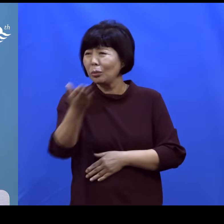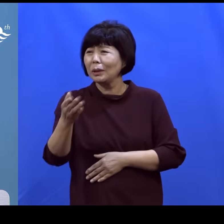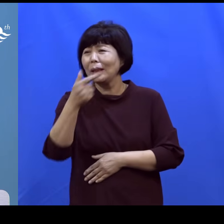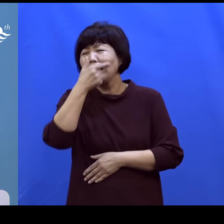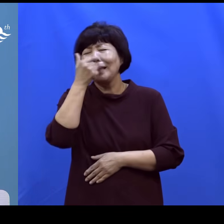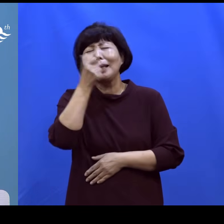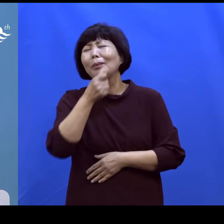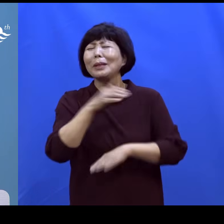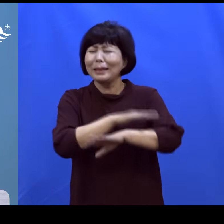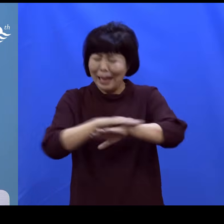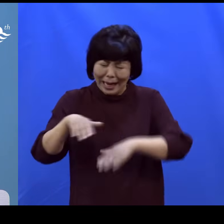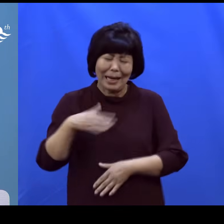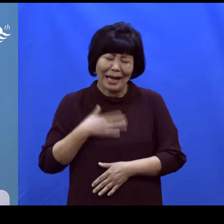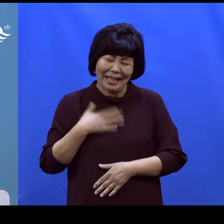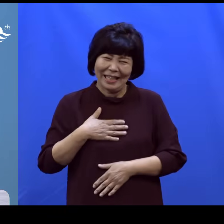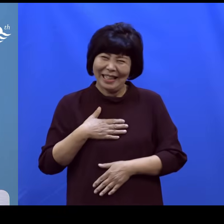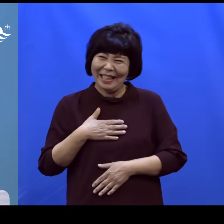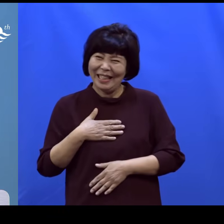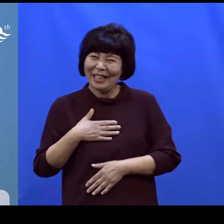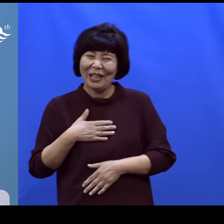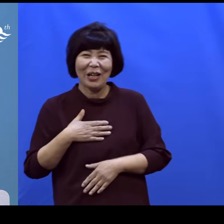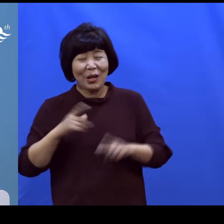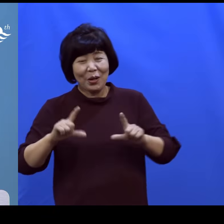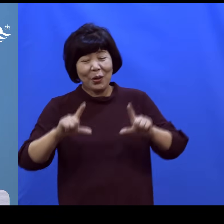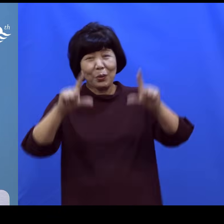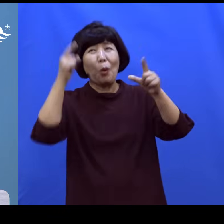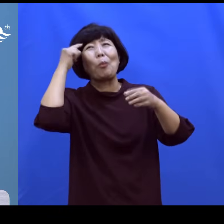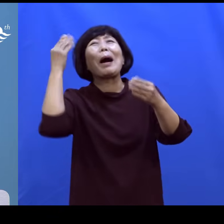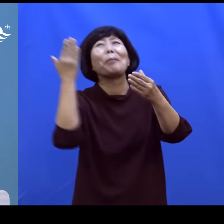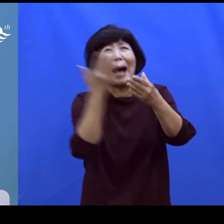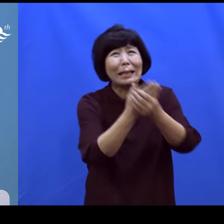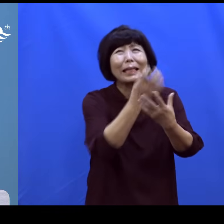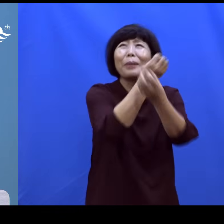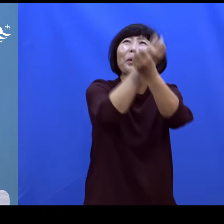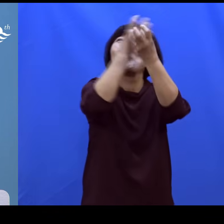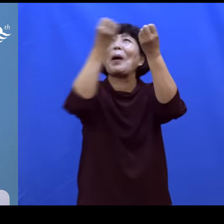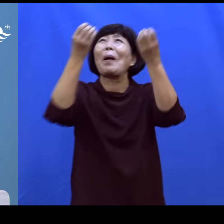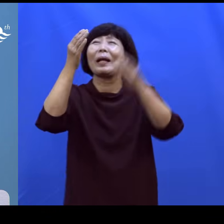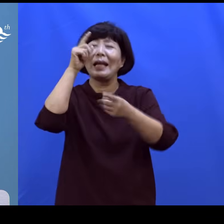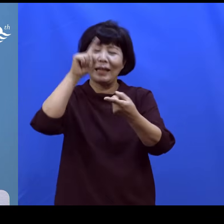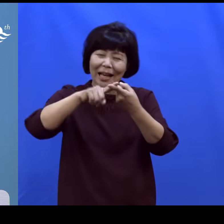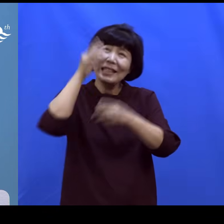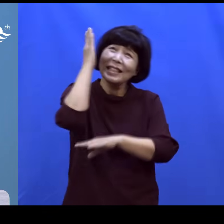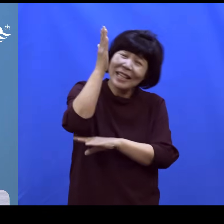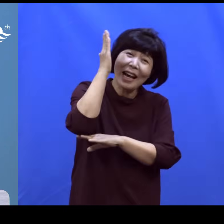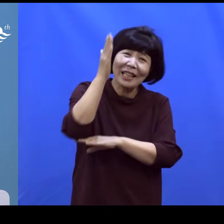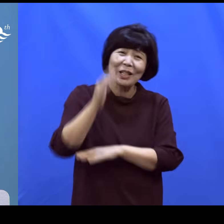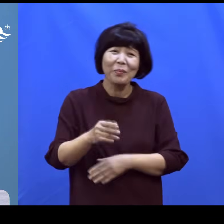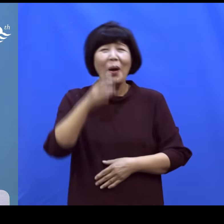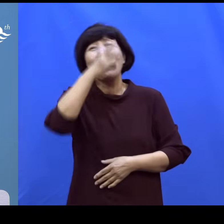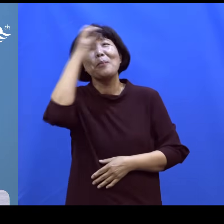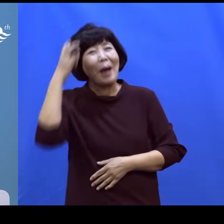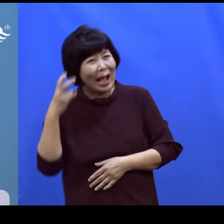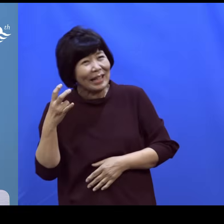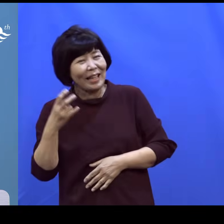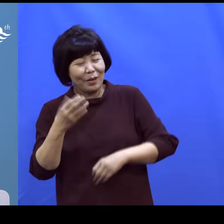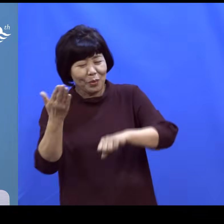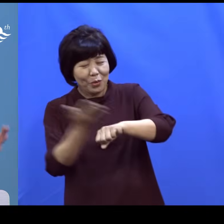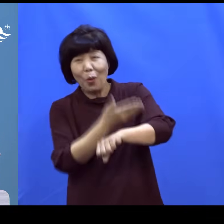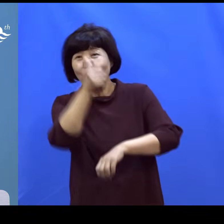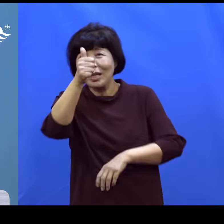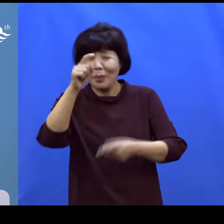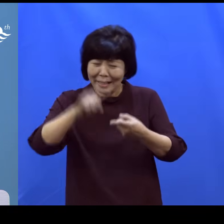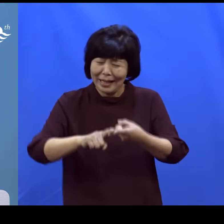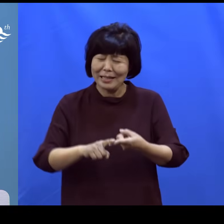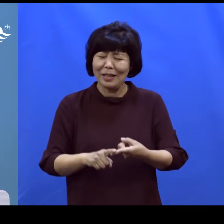뭐 동방박사 얘기 다 알고, 목자들 얘기 다 알고, 별들의 얘기도 하고, 뭐 마리아 얘기, 요셉 얘기 뭐